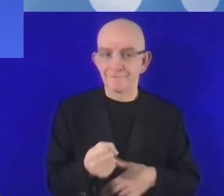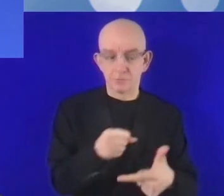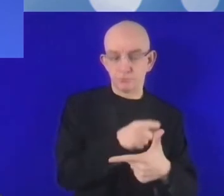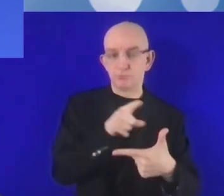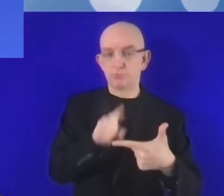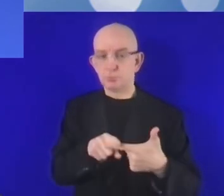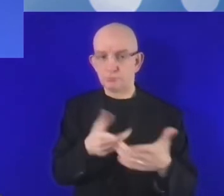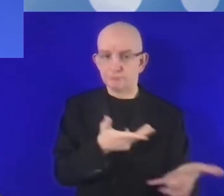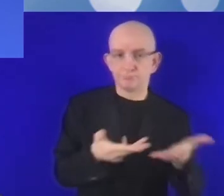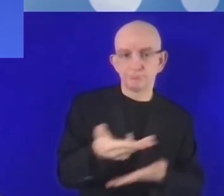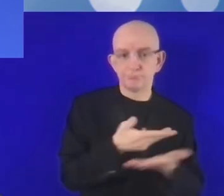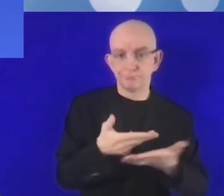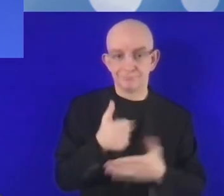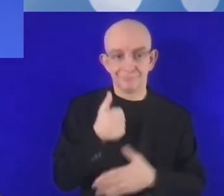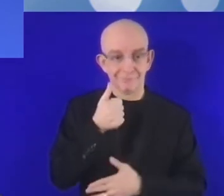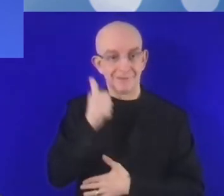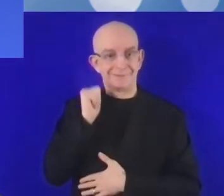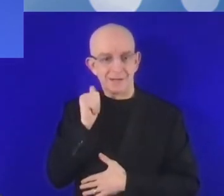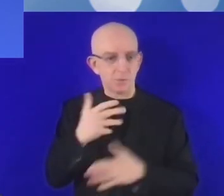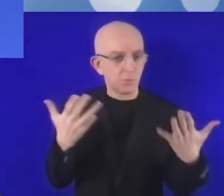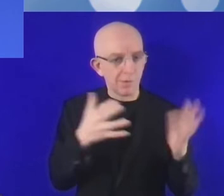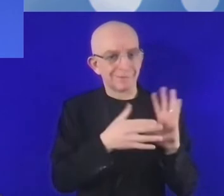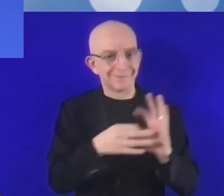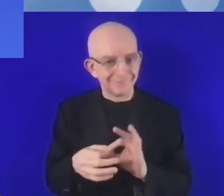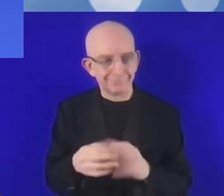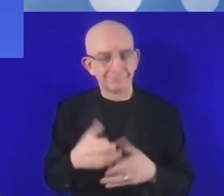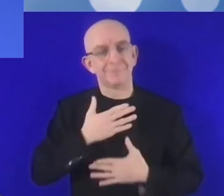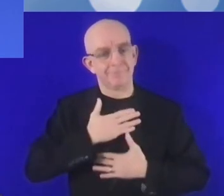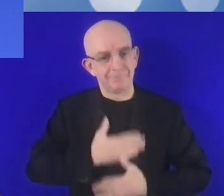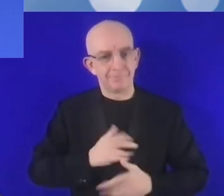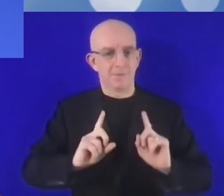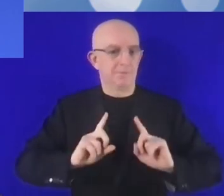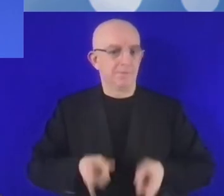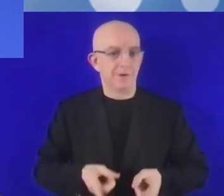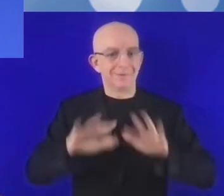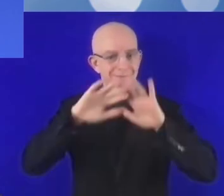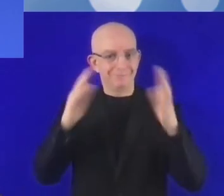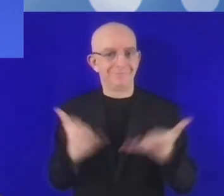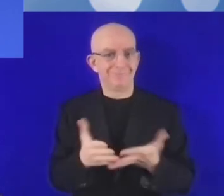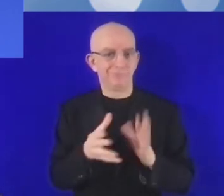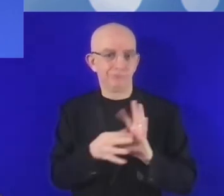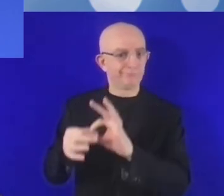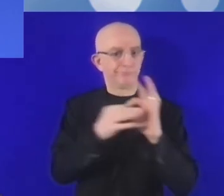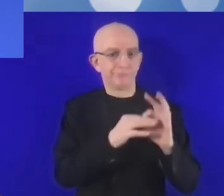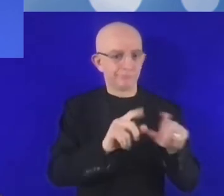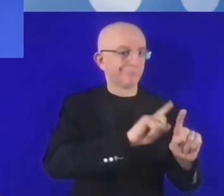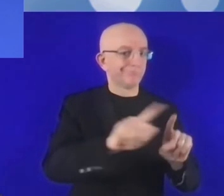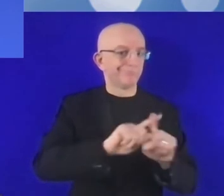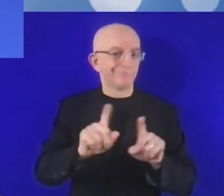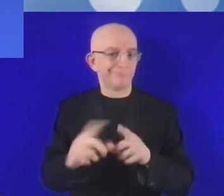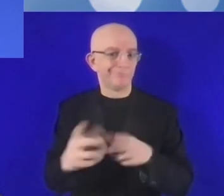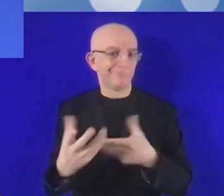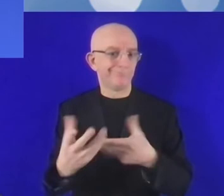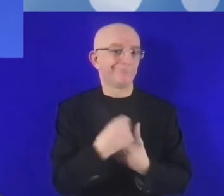surtout avec vraiment cette approche multipartie prenante, avec les universités, les ONG, les entreprises.